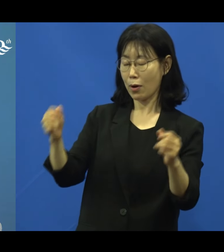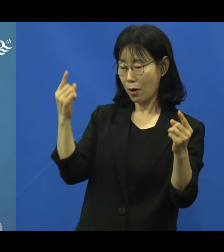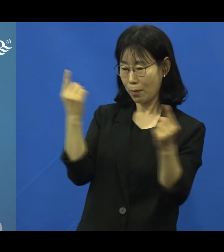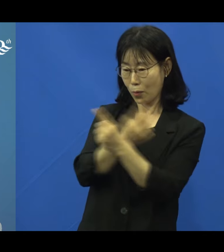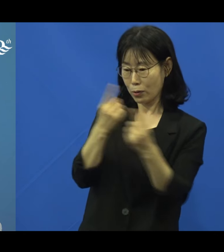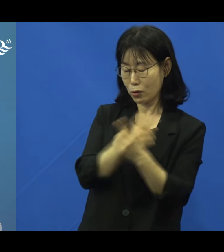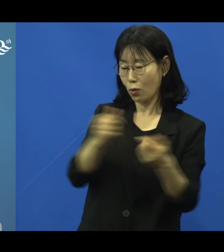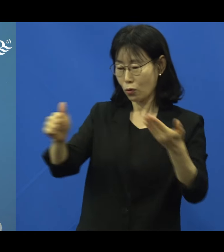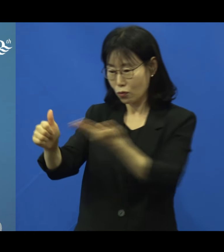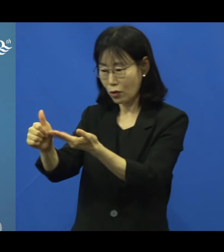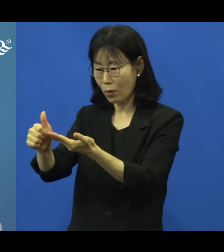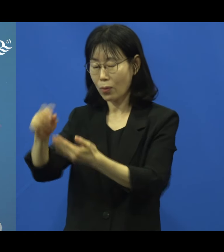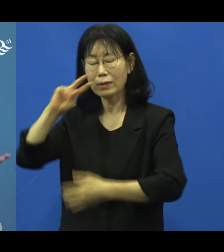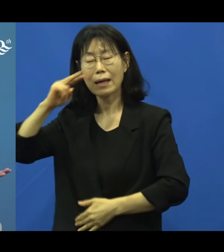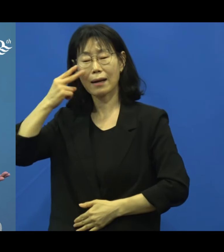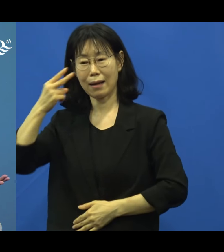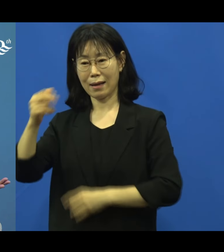막 일어나요.